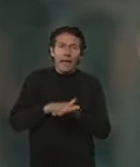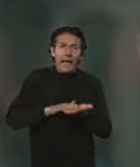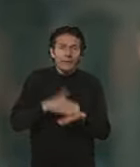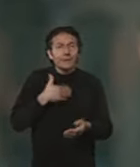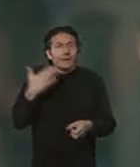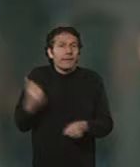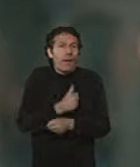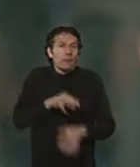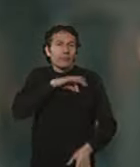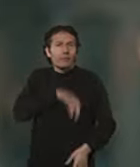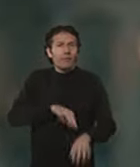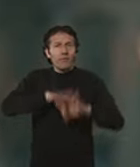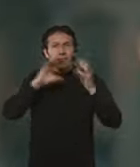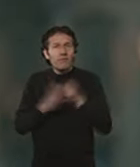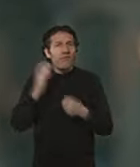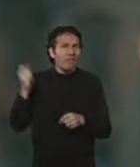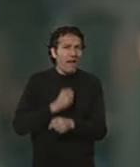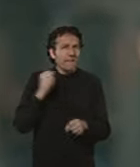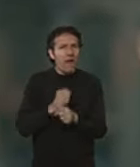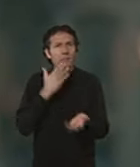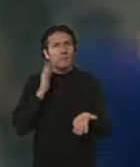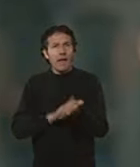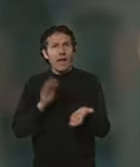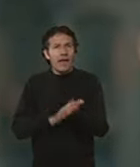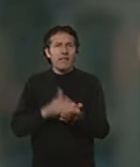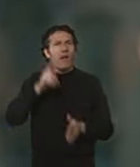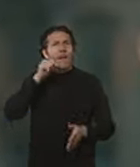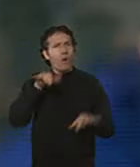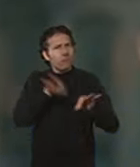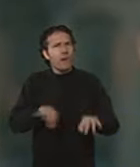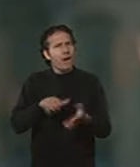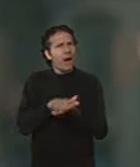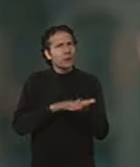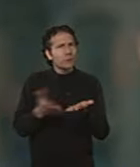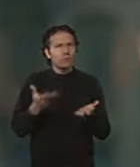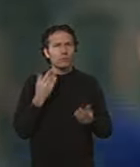son patrimoine pour son travail pour son mérite pour ses efforts